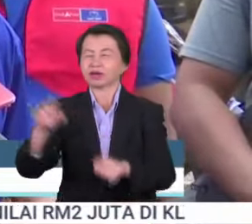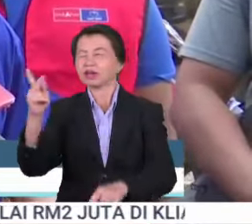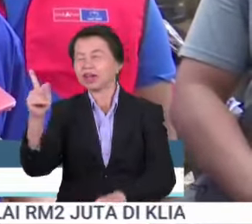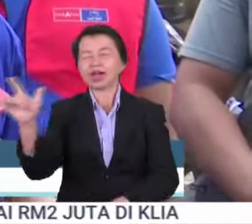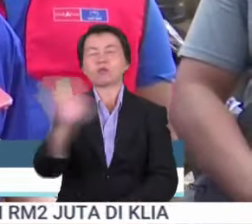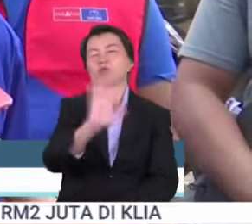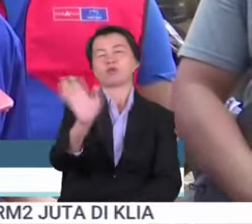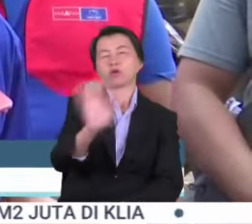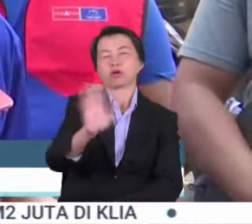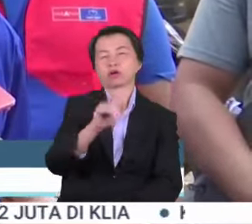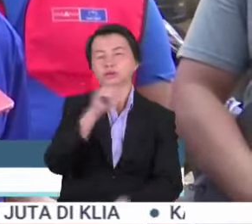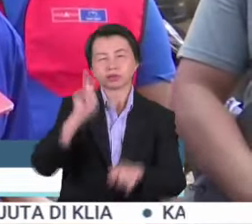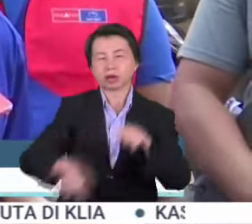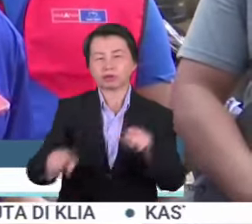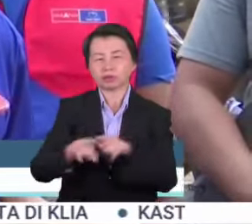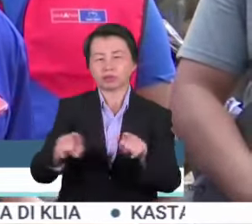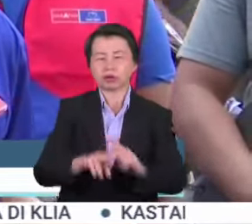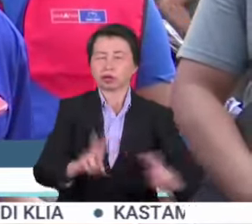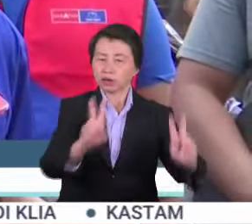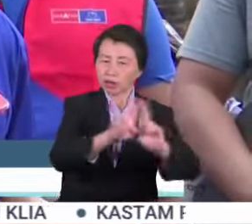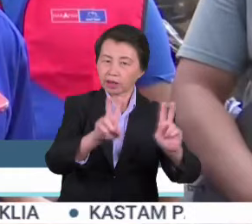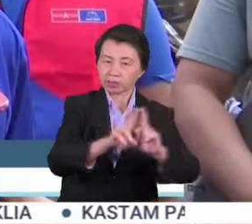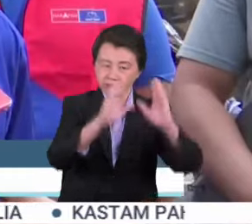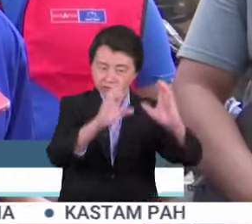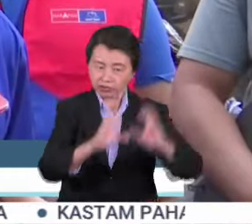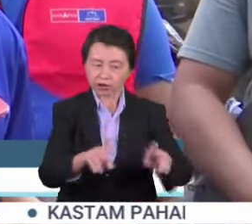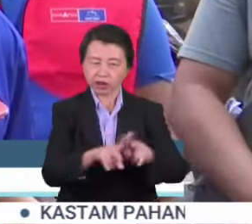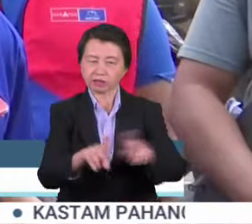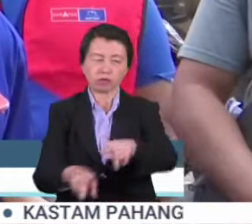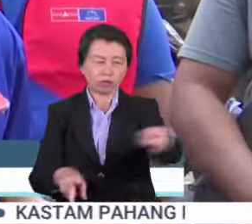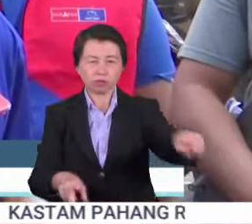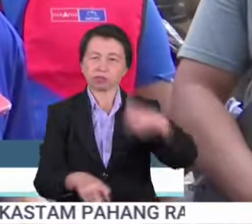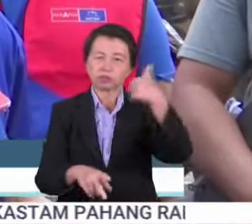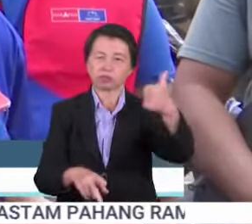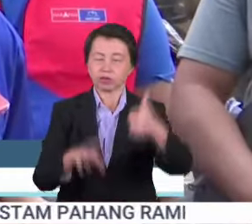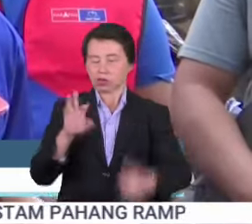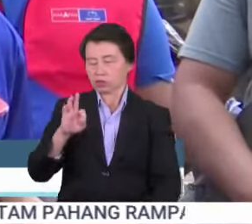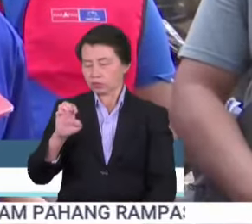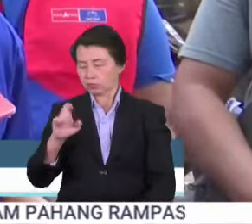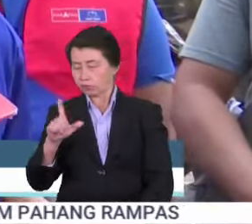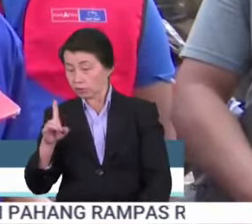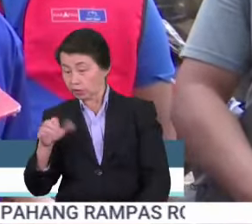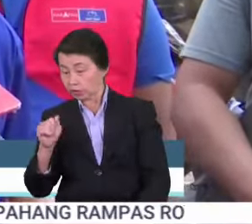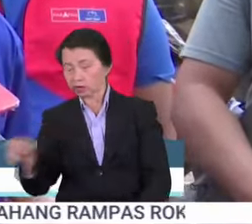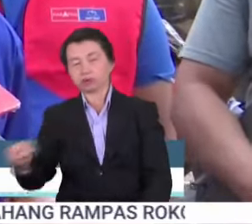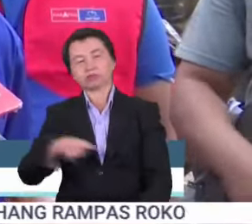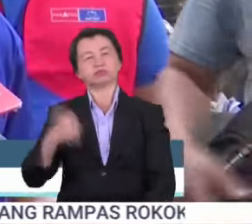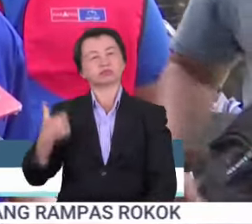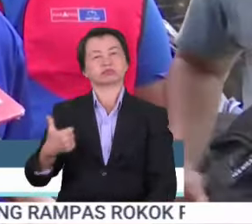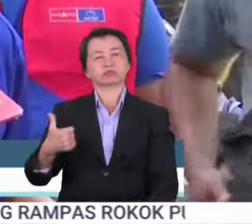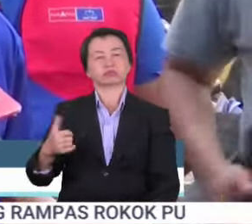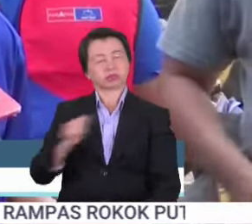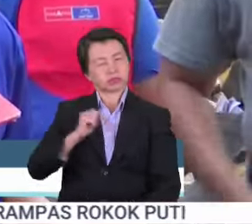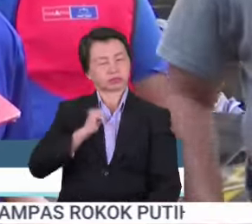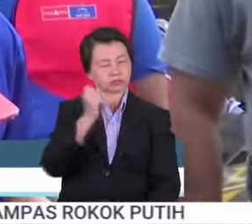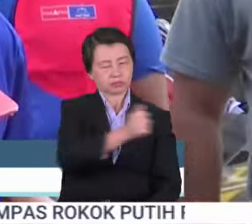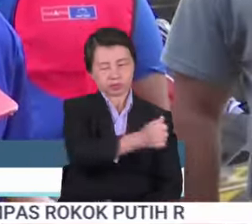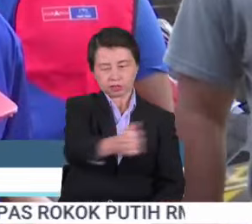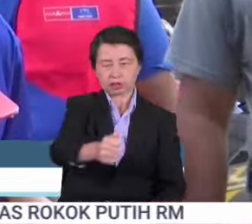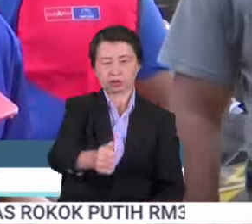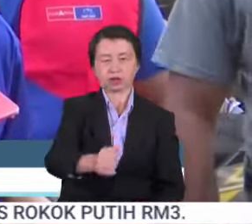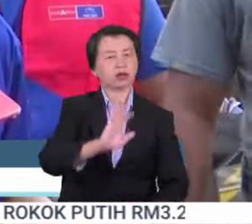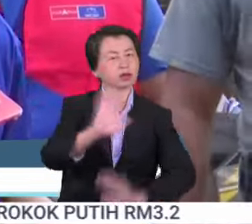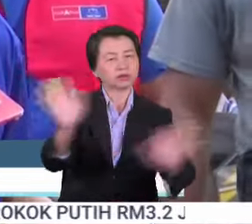Lumpur Kampung style kita sendiri ya dan kemudian itu